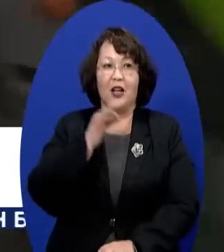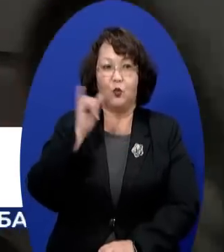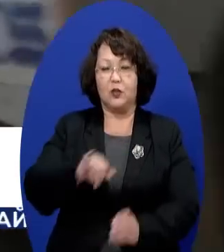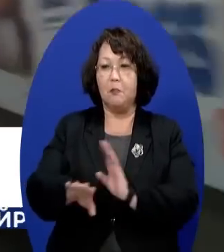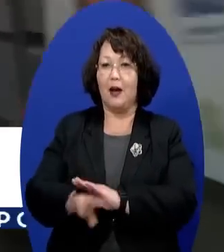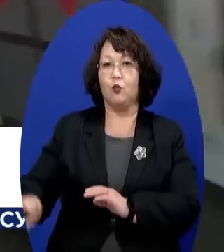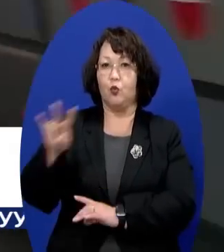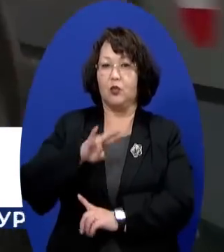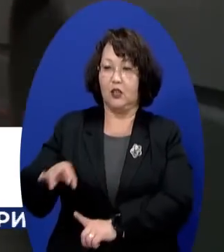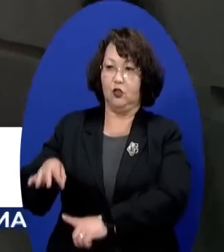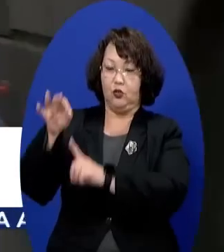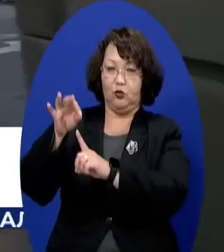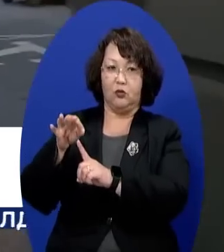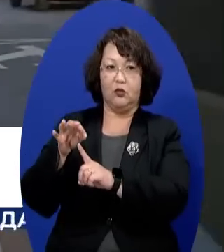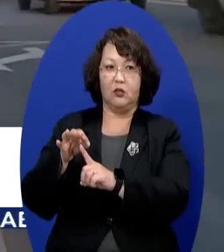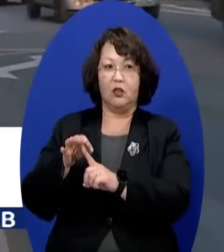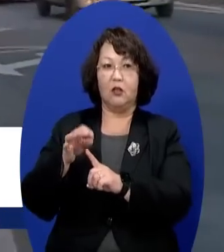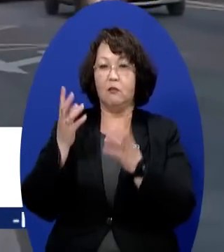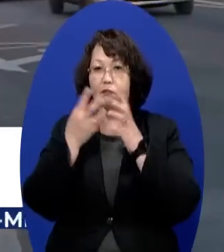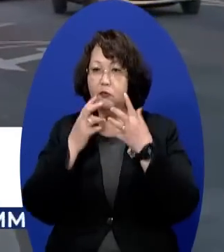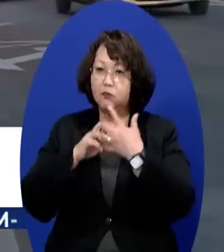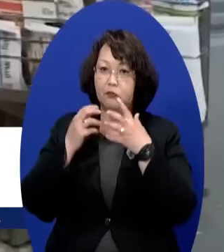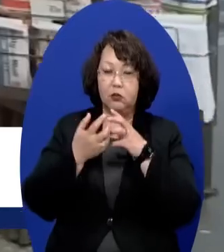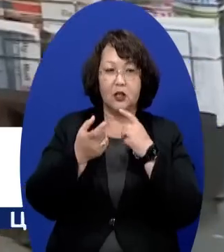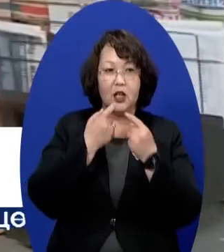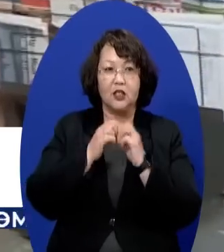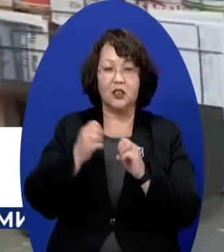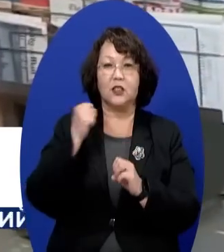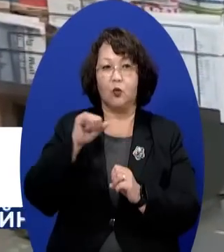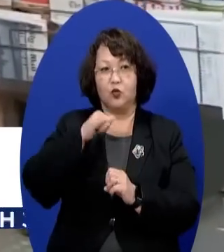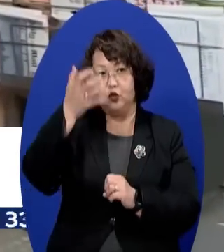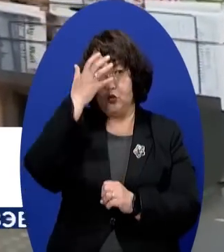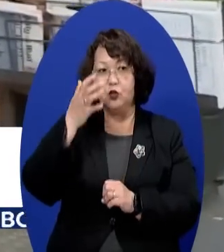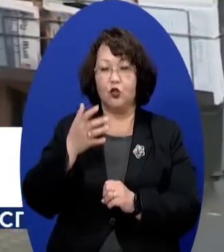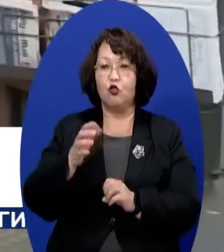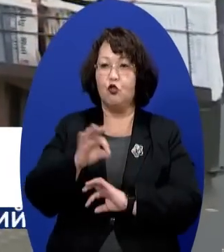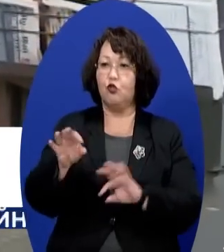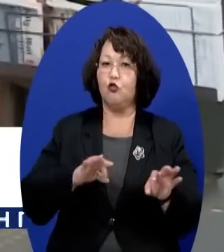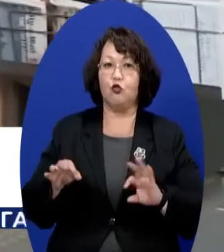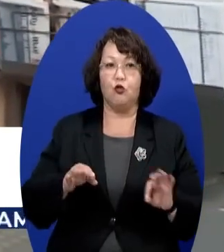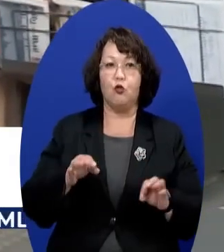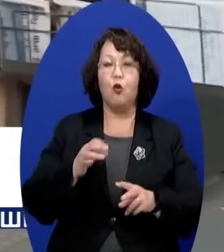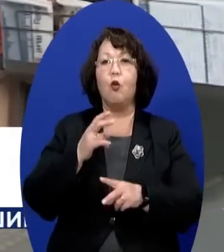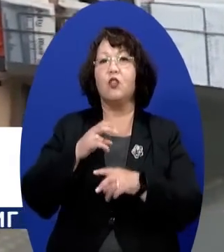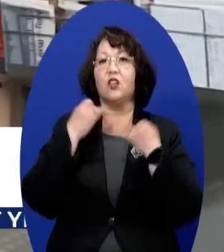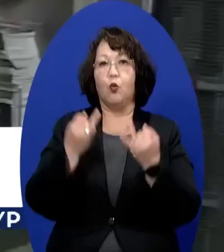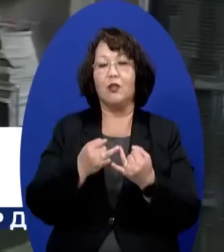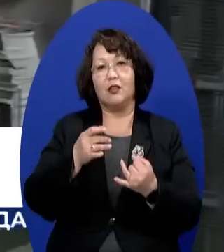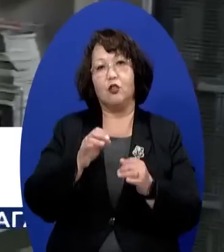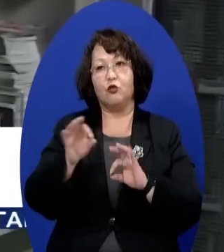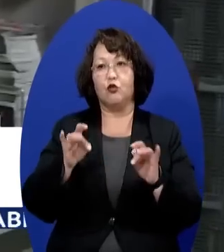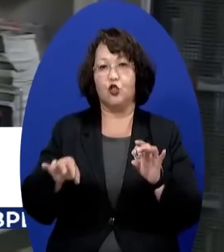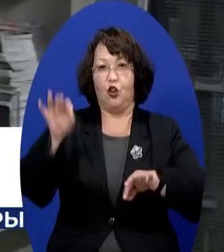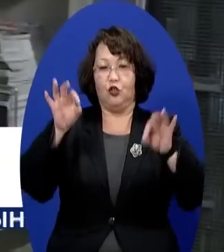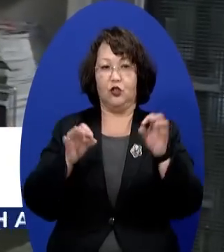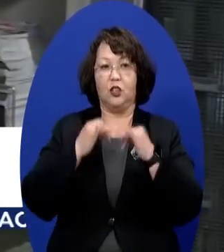сонгогдож чадсан тэрээр хил үгээ сайн олдсож чадна гэдэг үднээс улс төрийн янз бүрийн хүчнээс сонгогдсон хууль тогтоогчдоос дэмжлэг эрэлхийлэх болно гэдгээ